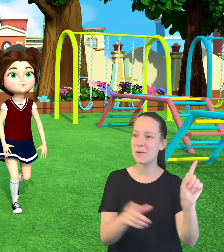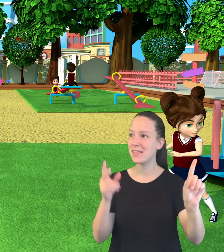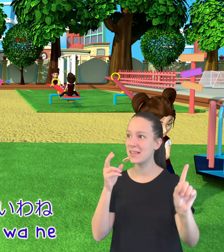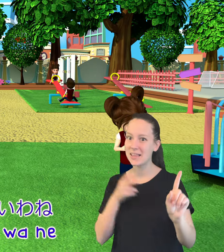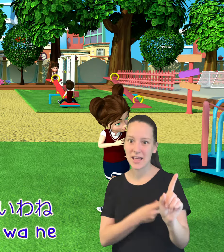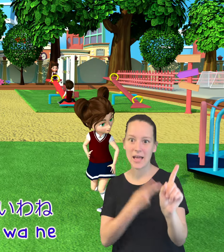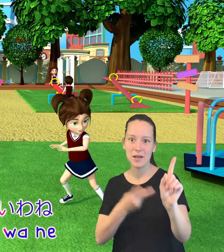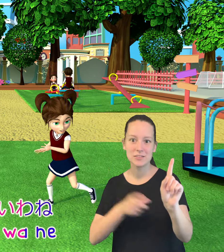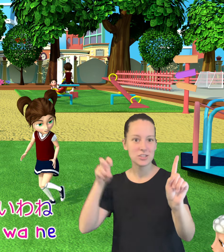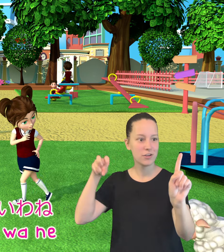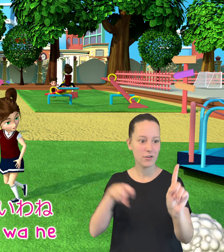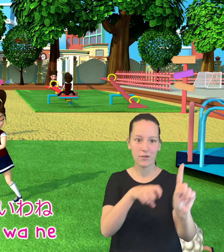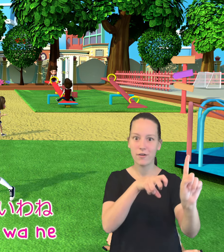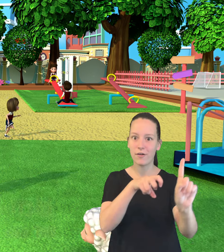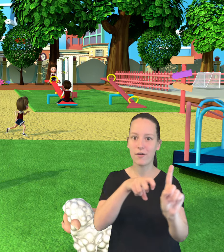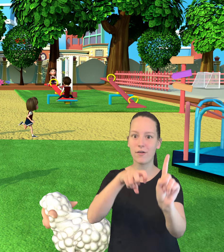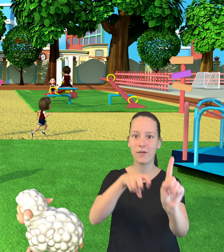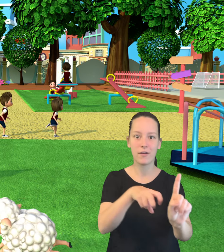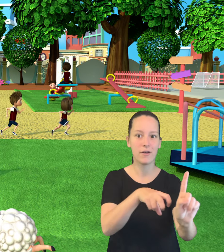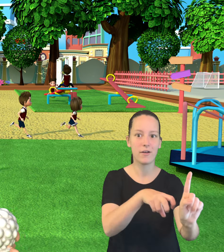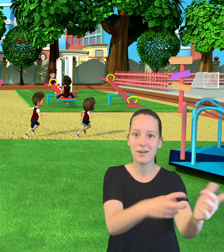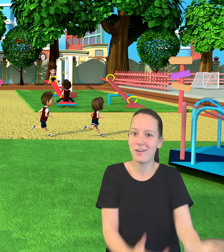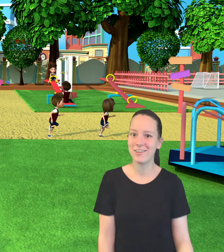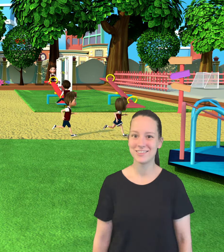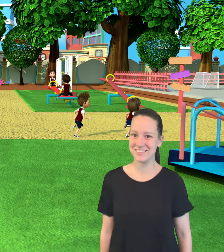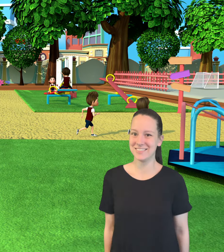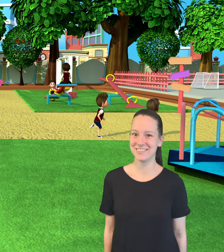いく可愛いわね